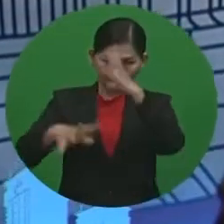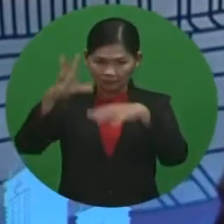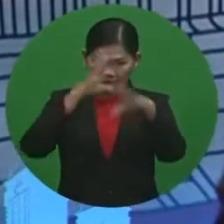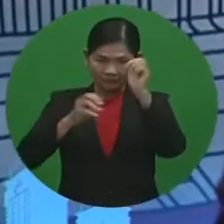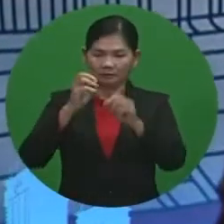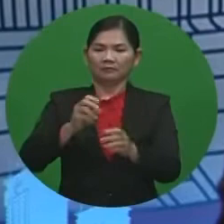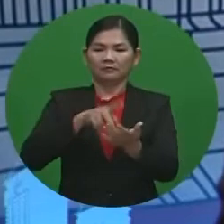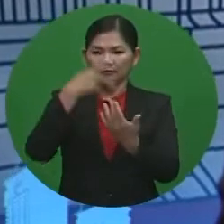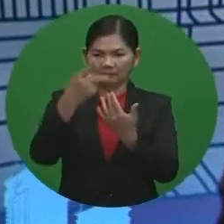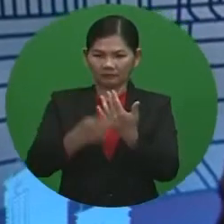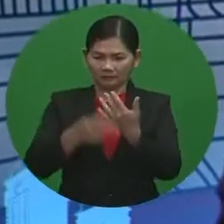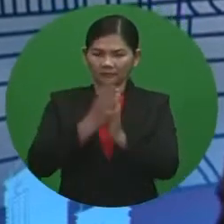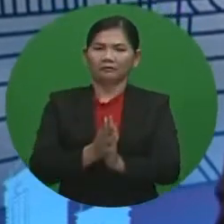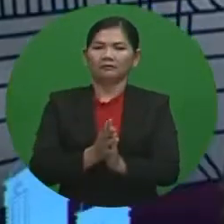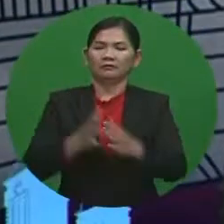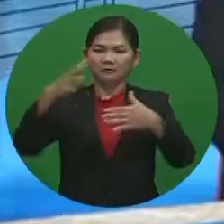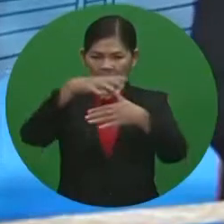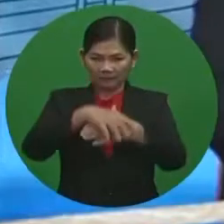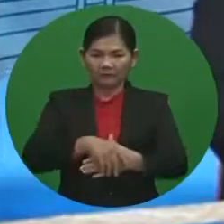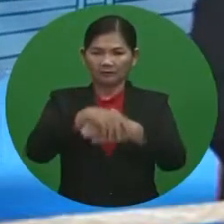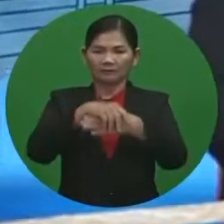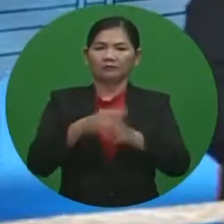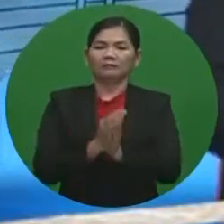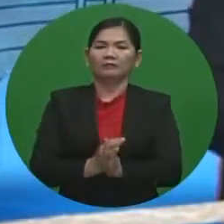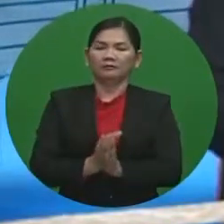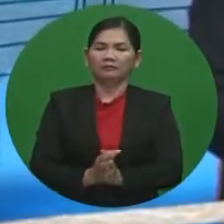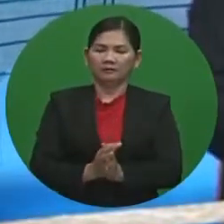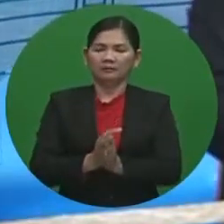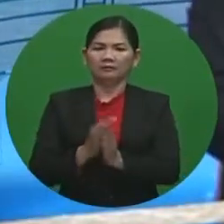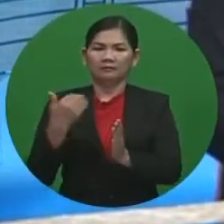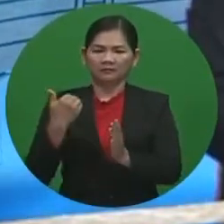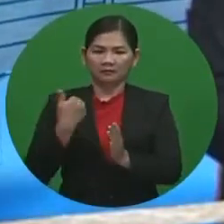លកម្មវិធីវឹកវើនិងបដិសន្ធារកិច្ចនៅខេត្តព្រះវិហារ